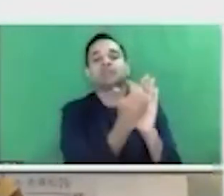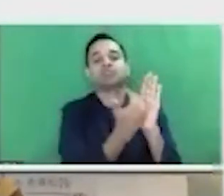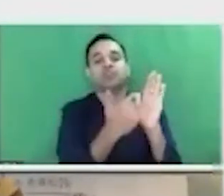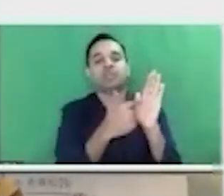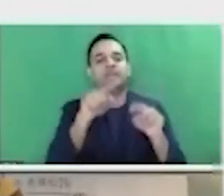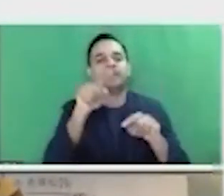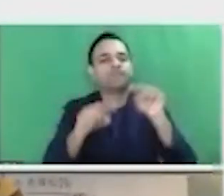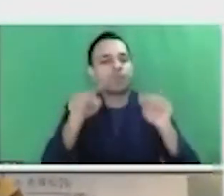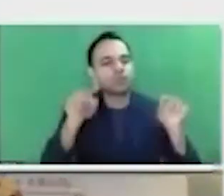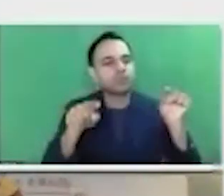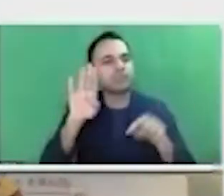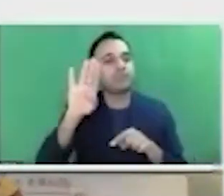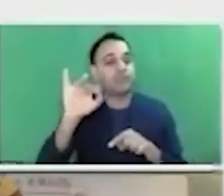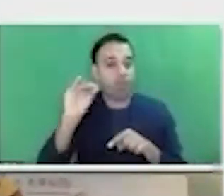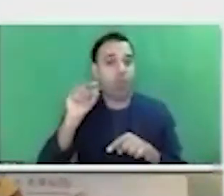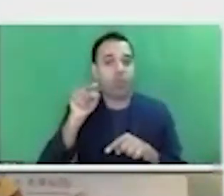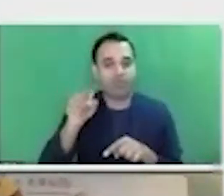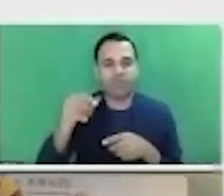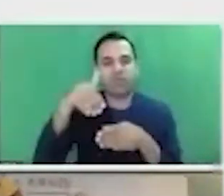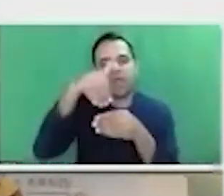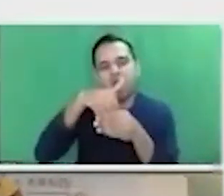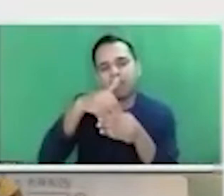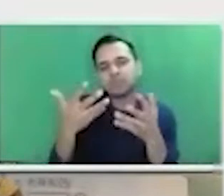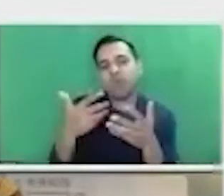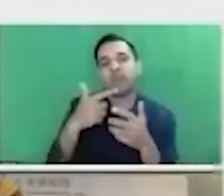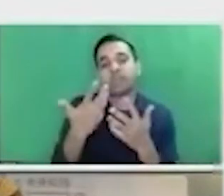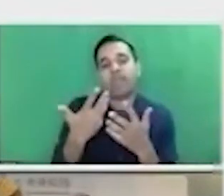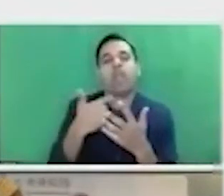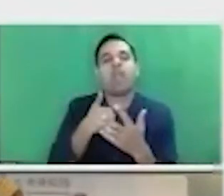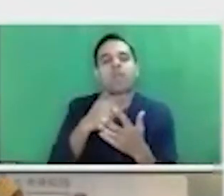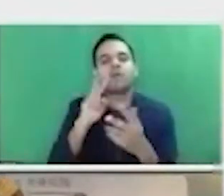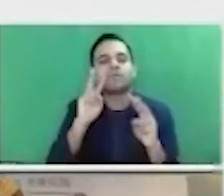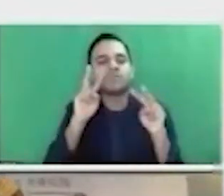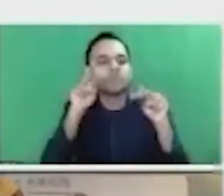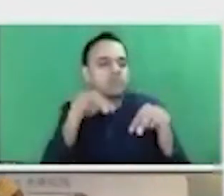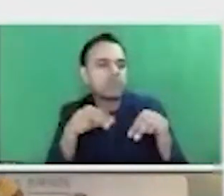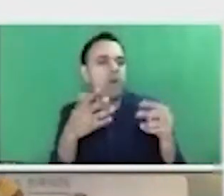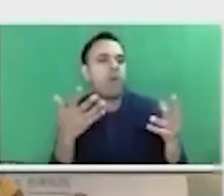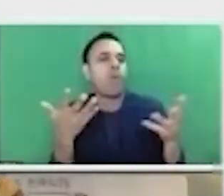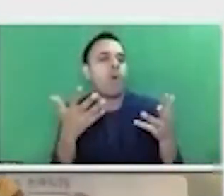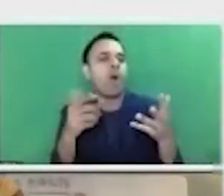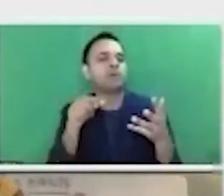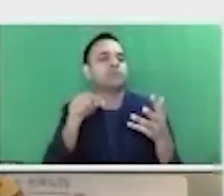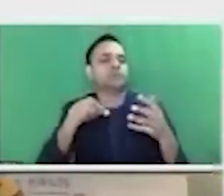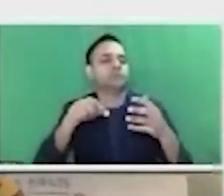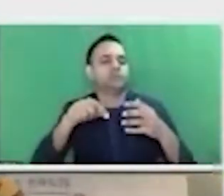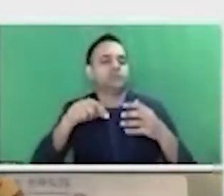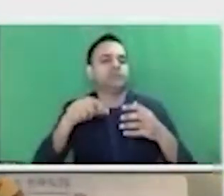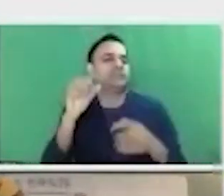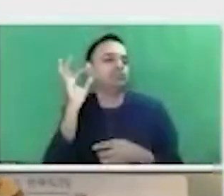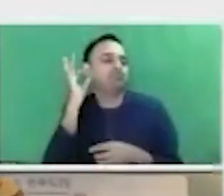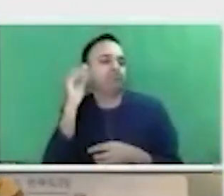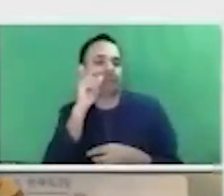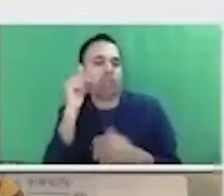وسنتخذ إلى ونلقي نظرة أقرب عن التحديات التي تواجهنا.